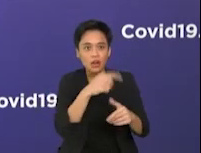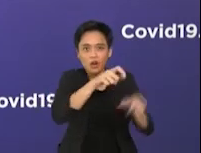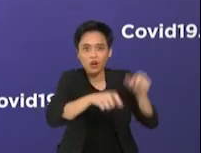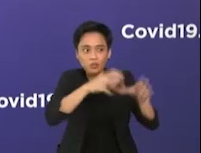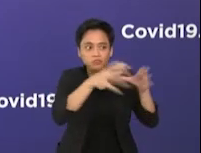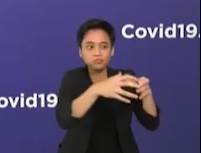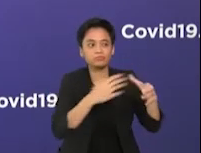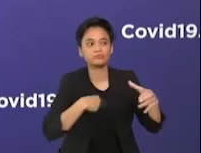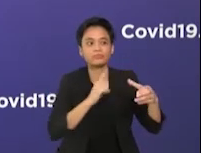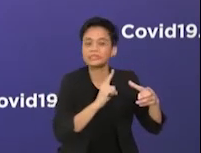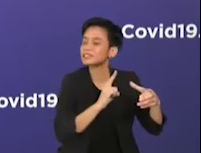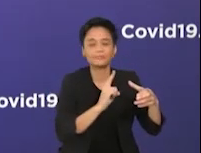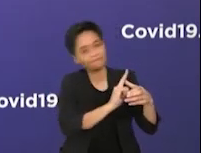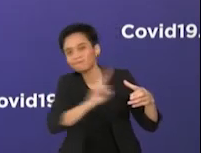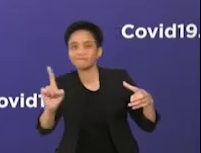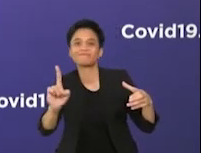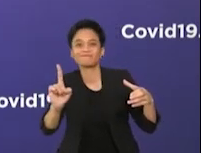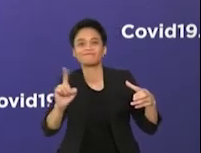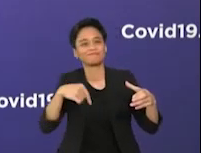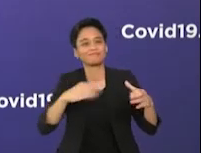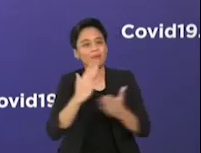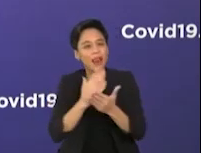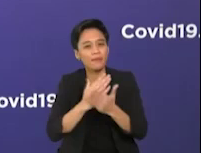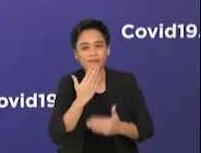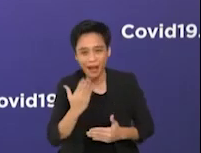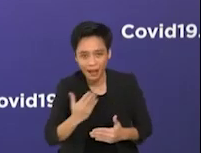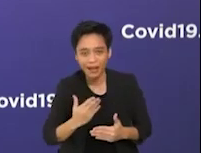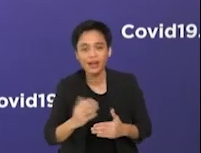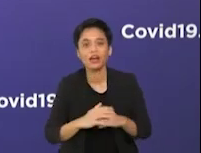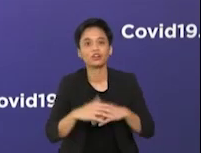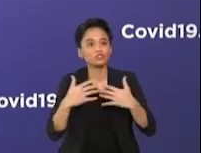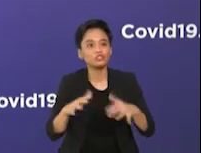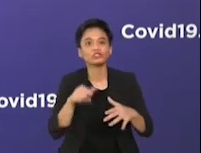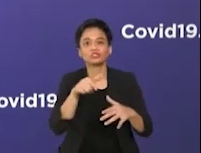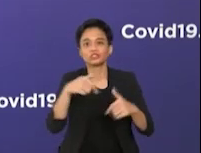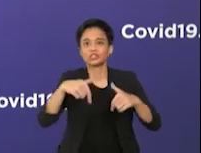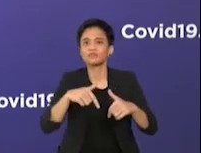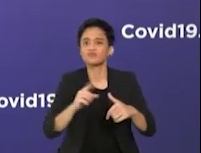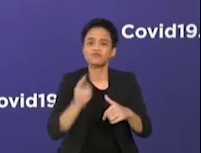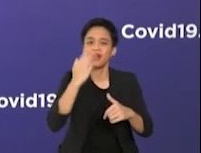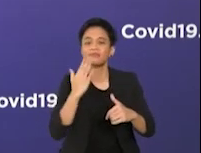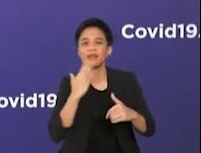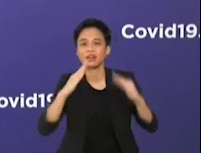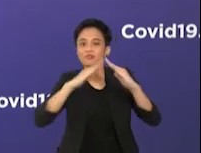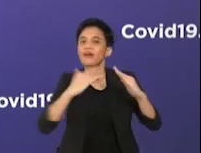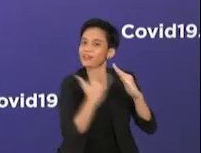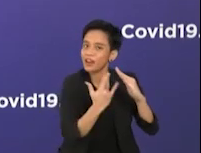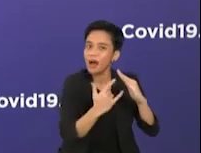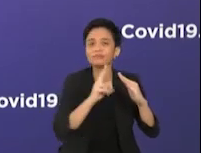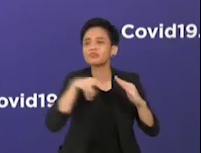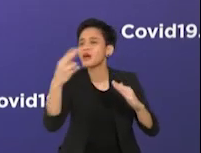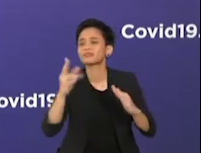orang yang sangat siap kita terbiasa untuk lebih banyak tinggal di rumah untuk hal-hal yang tidak